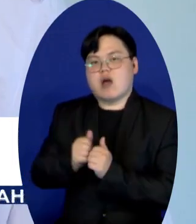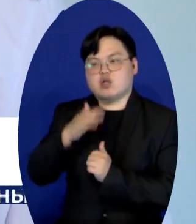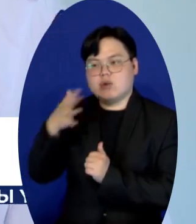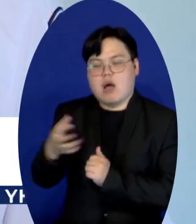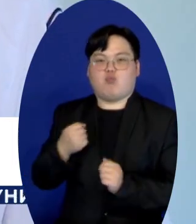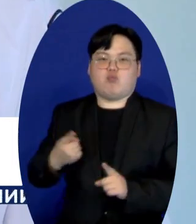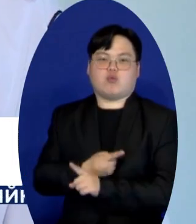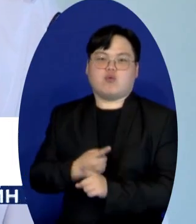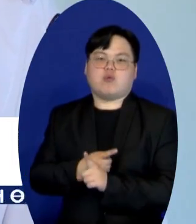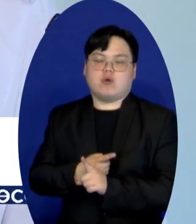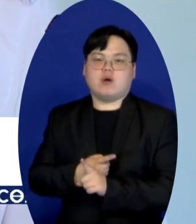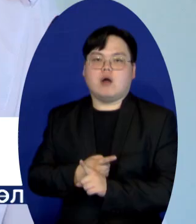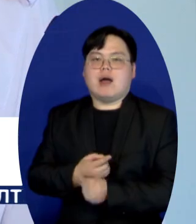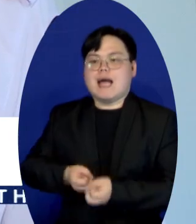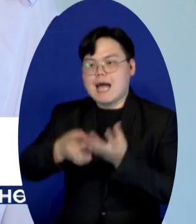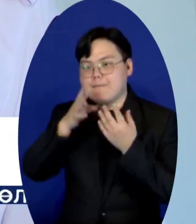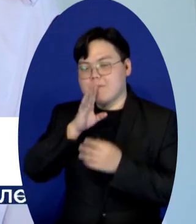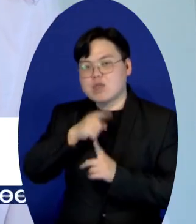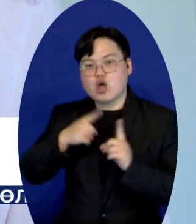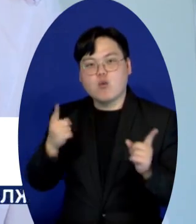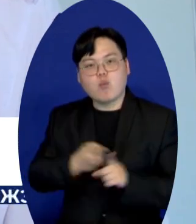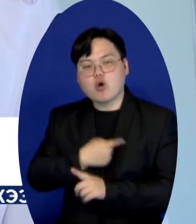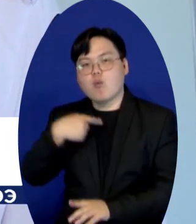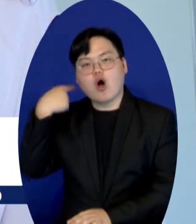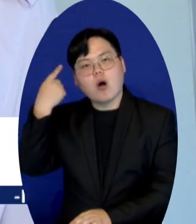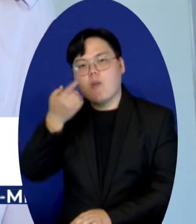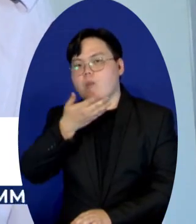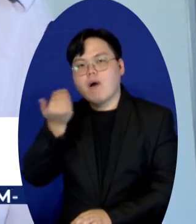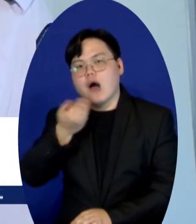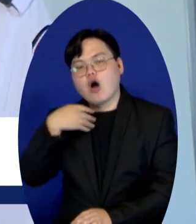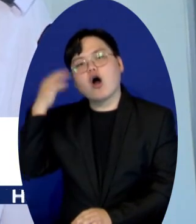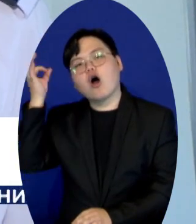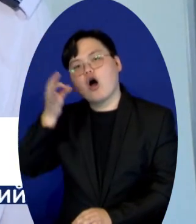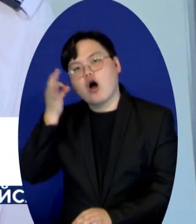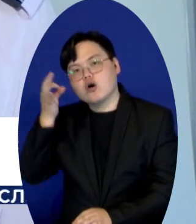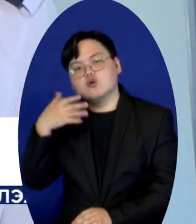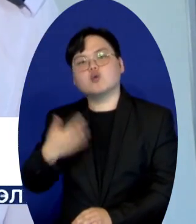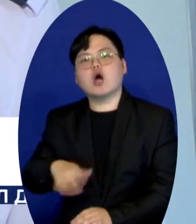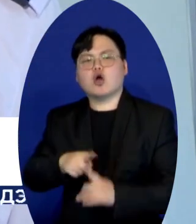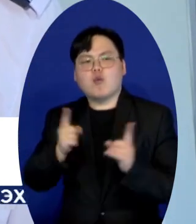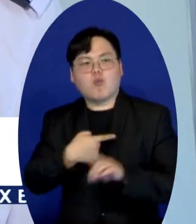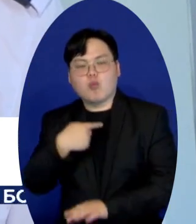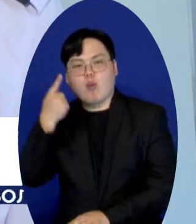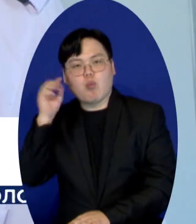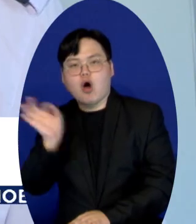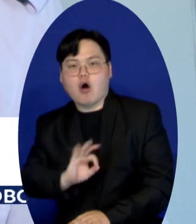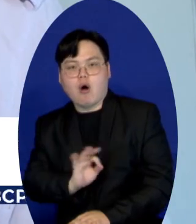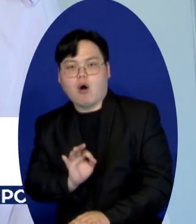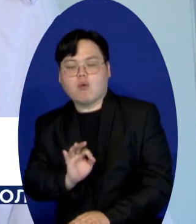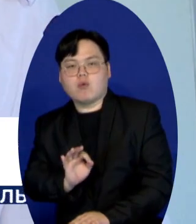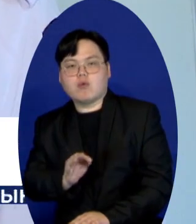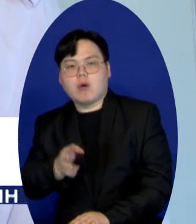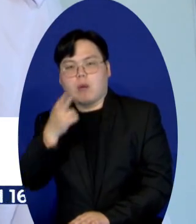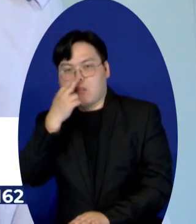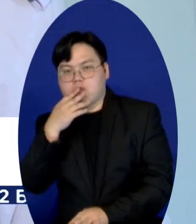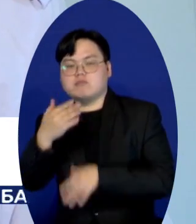байгаа үйлдэл нь гинт хэрэг зөрчлийн шинжтэй гэдгийг тухайн хүүхдүүд мэдэхгүйгээсээ болоод би нэг гинт хэрэг гэж бодоагүй гэдэг байдлаар ч юм уу